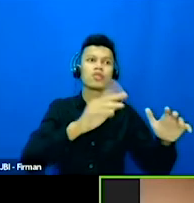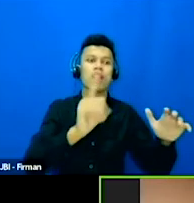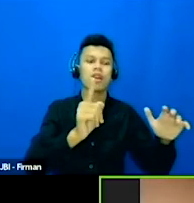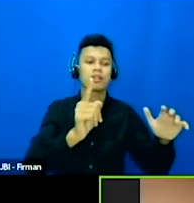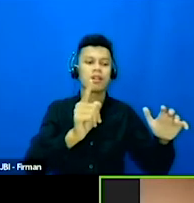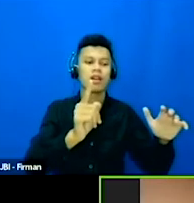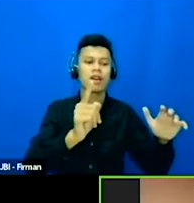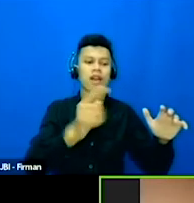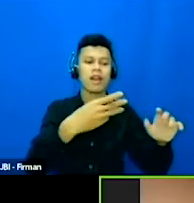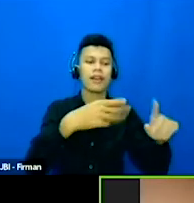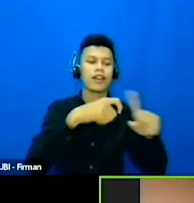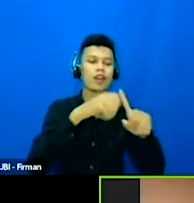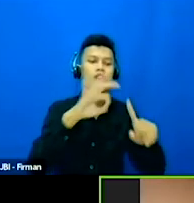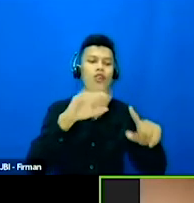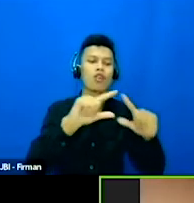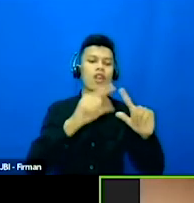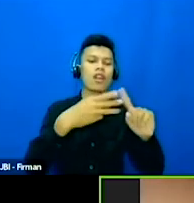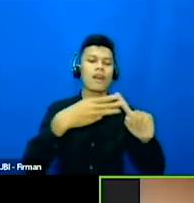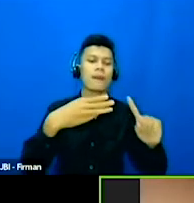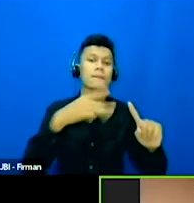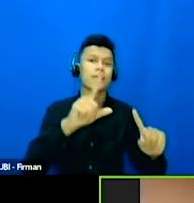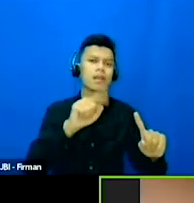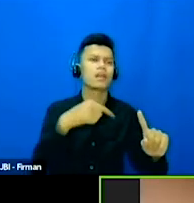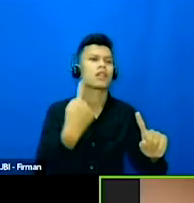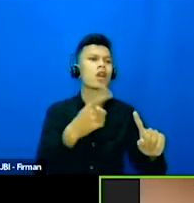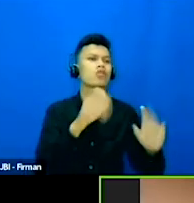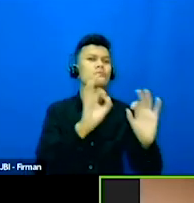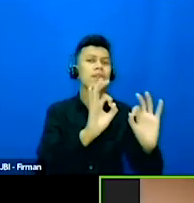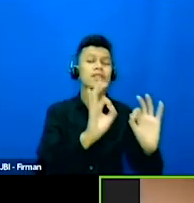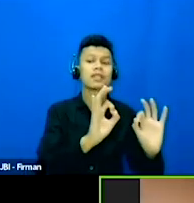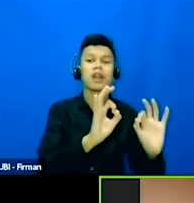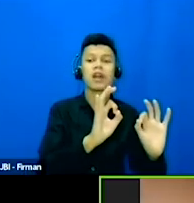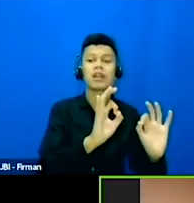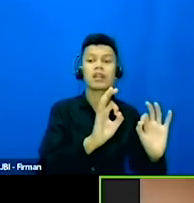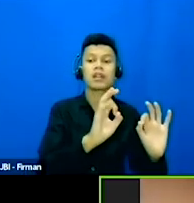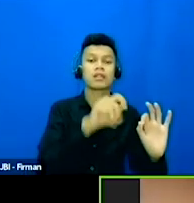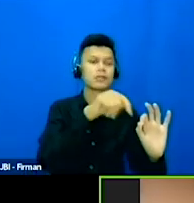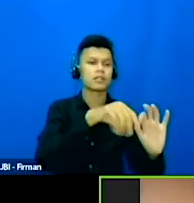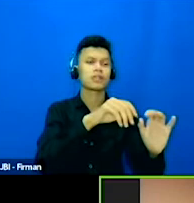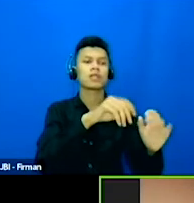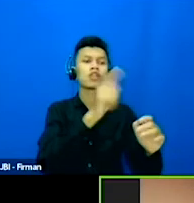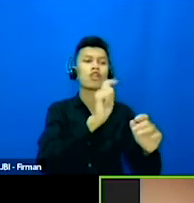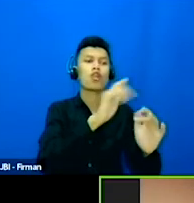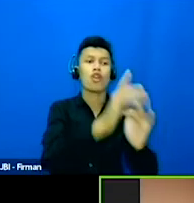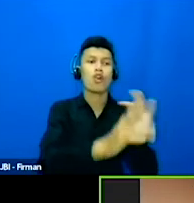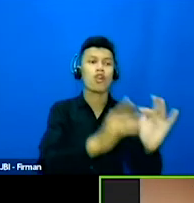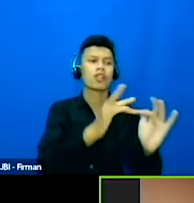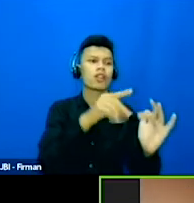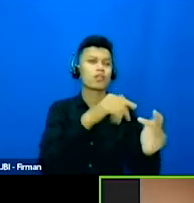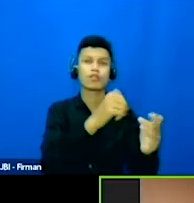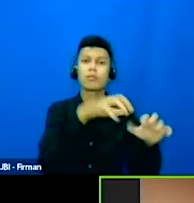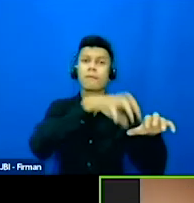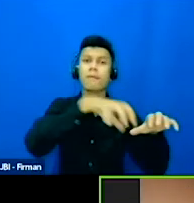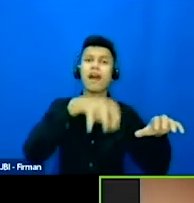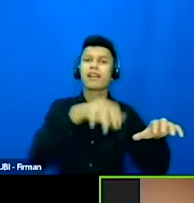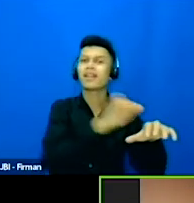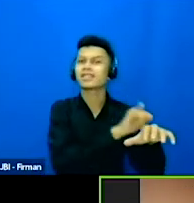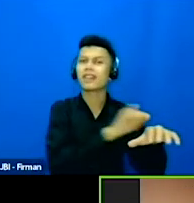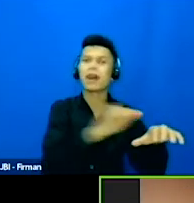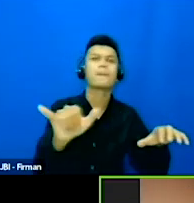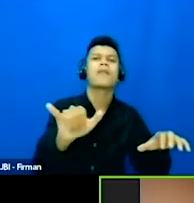Eko lebarnya kita harus pastikan bahwa diparut please itupun itu barang yang sama yang di